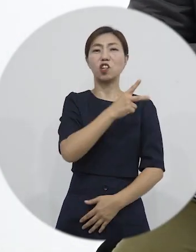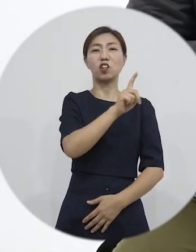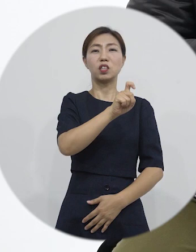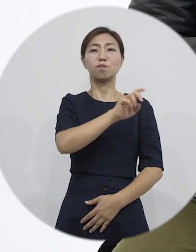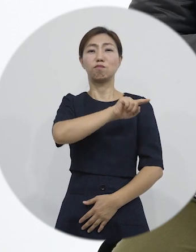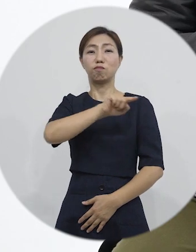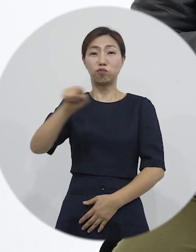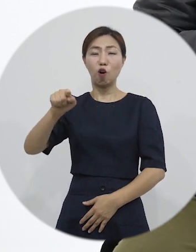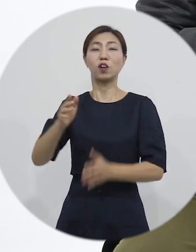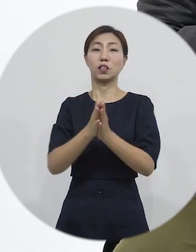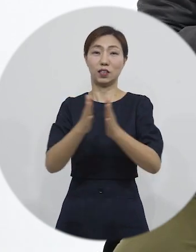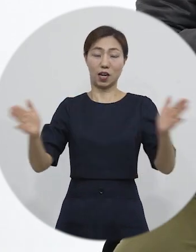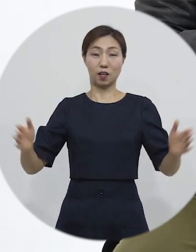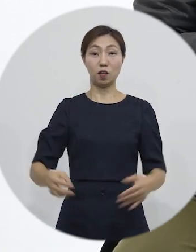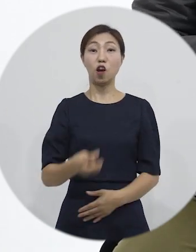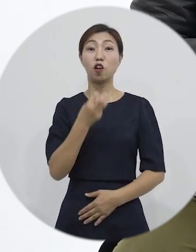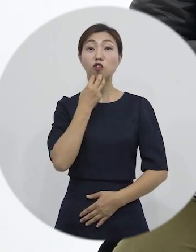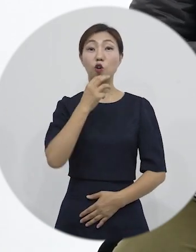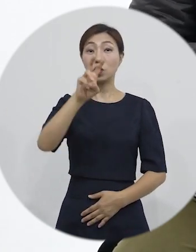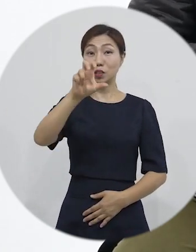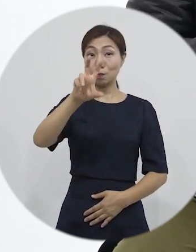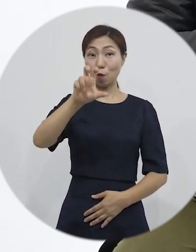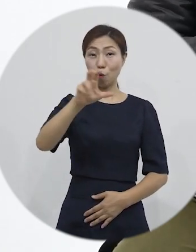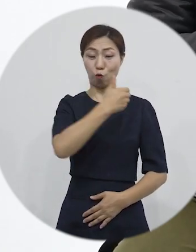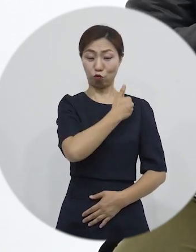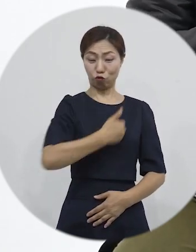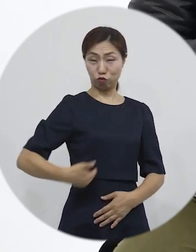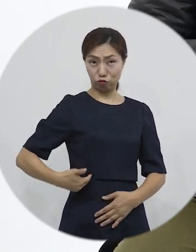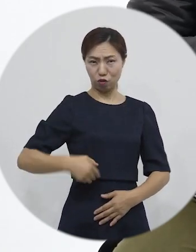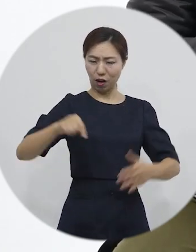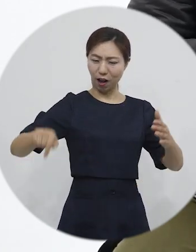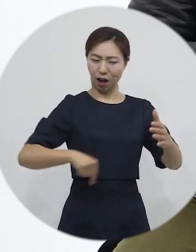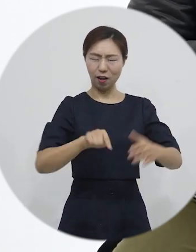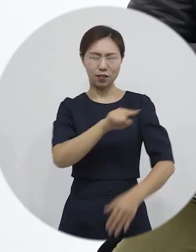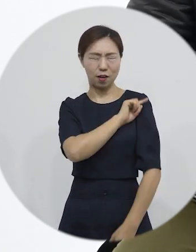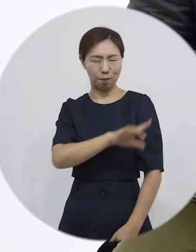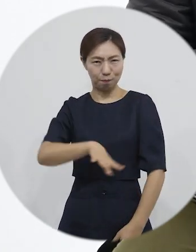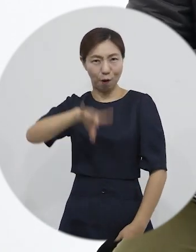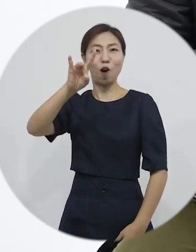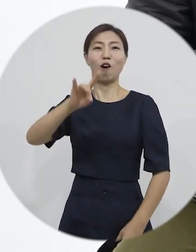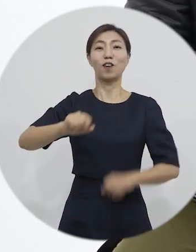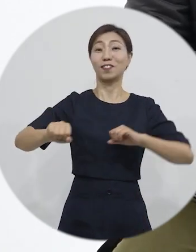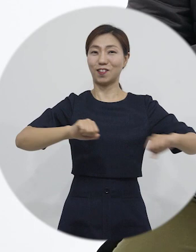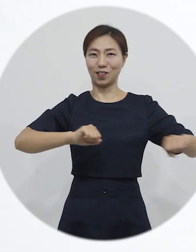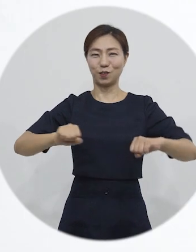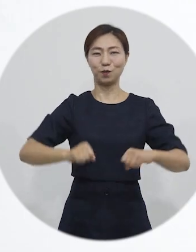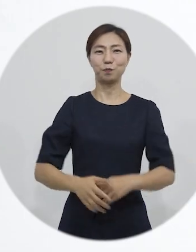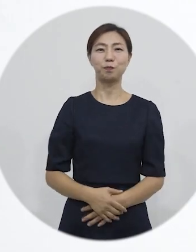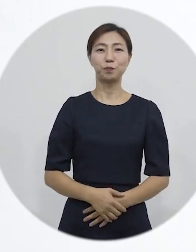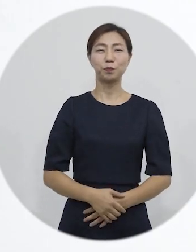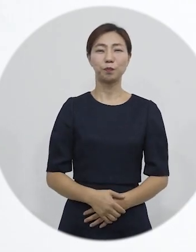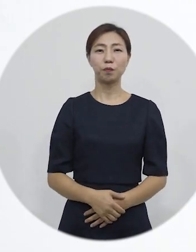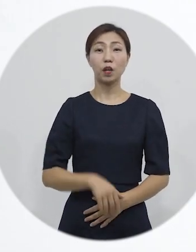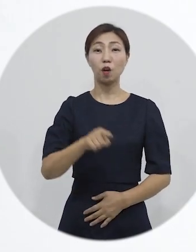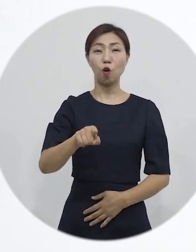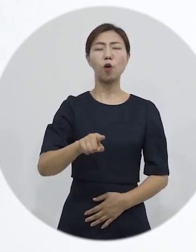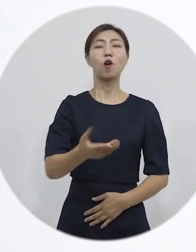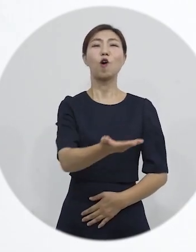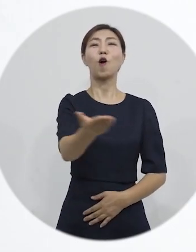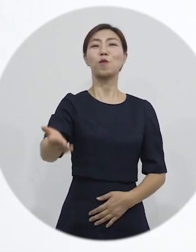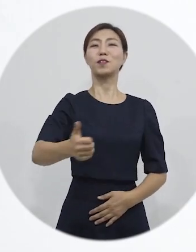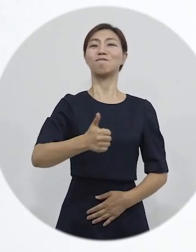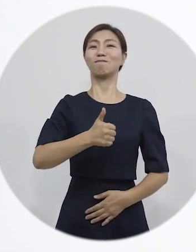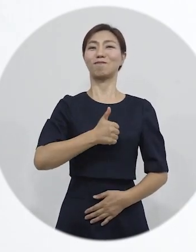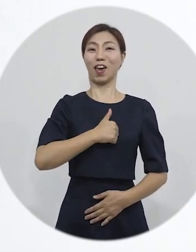했습니다. 서울에 있는 25개 자치구 중에서 가장 먼저 시작한 자치구입니다. 사실 이 부분은 좀